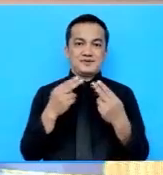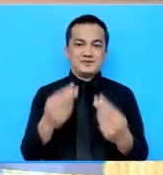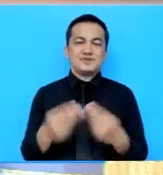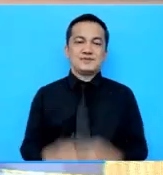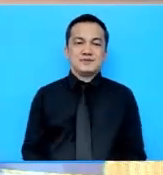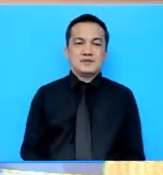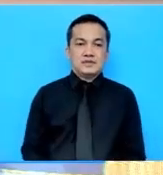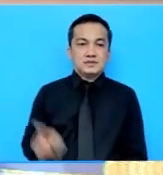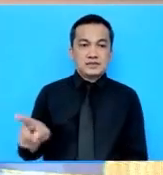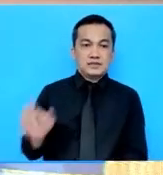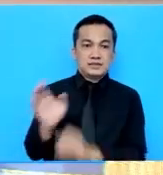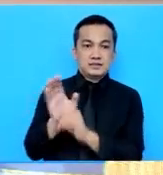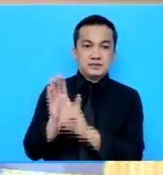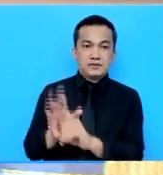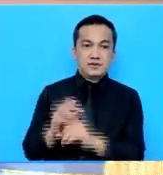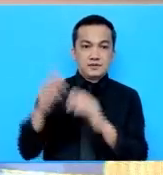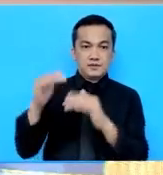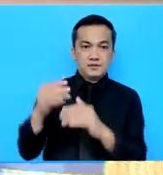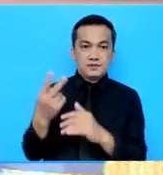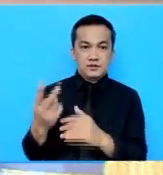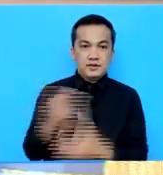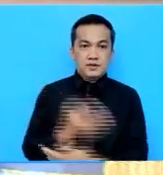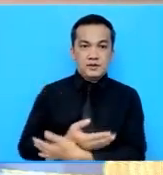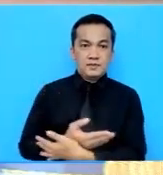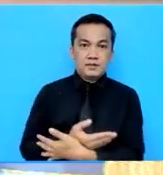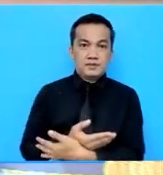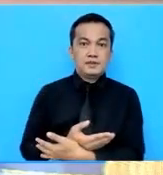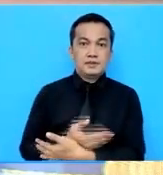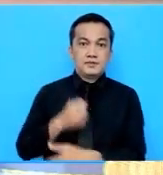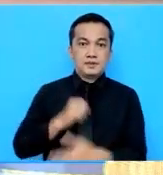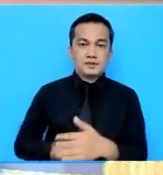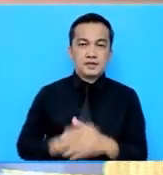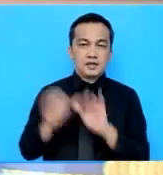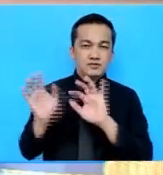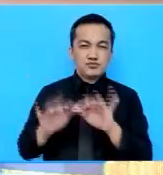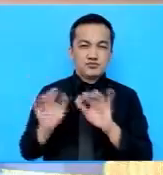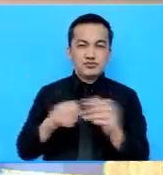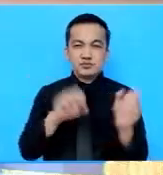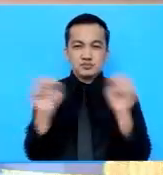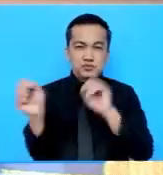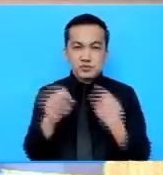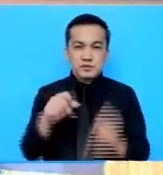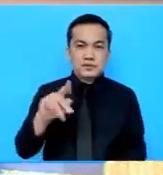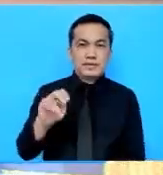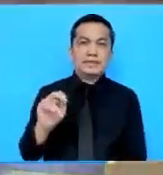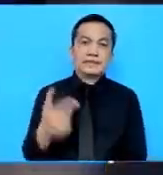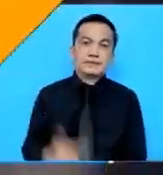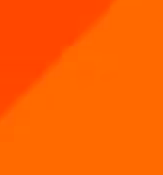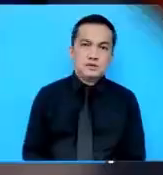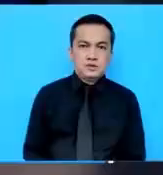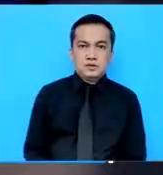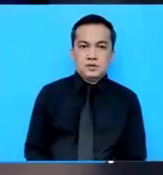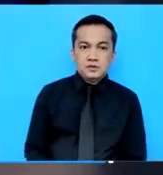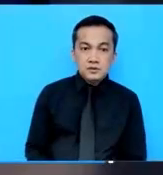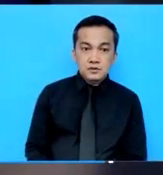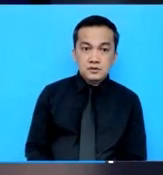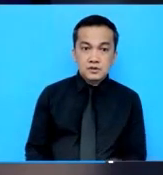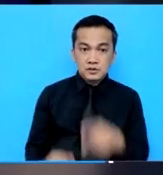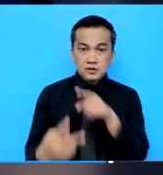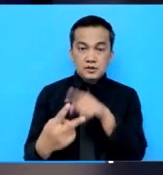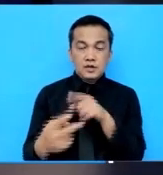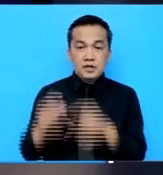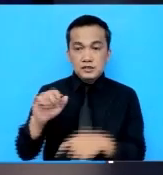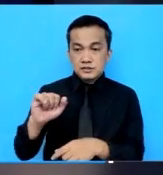Tila simbolo ng pag-asa ang dalawang sanggol na ipinanganak sa kasagsaga ng pananalasa ng Bagyong Paeng. Sa San Juan,